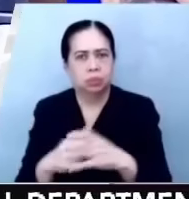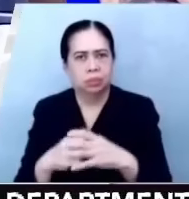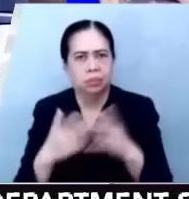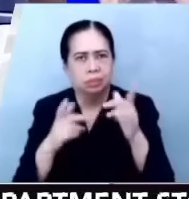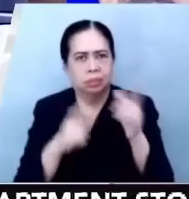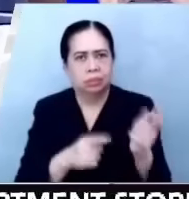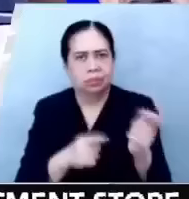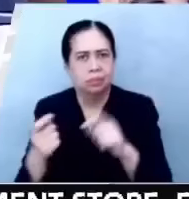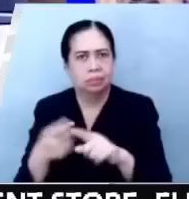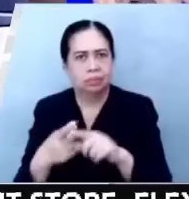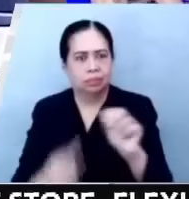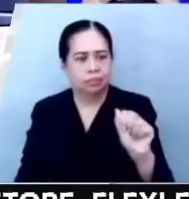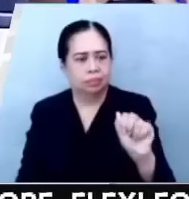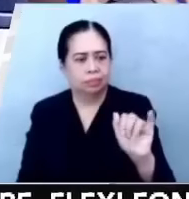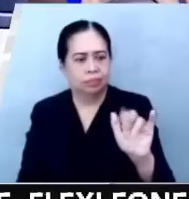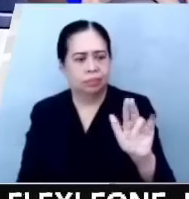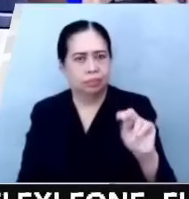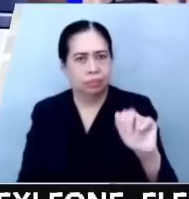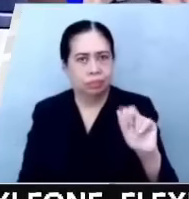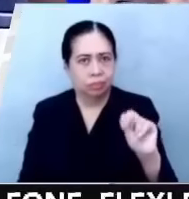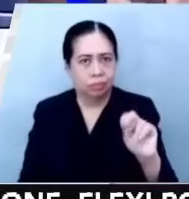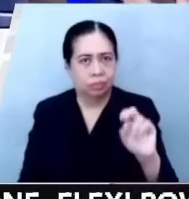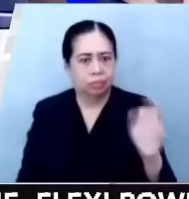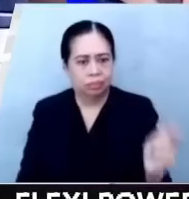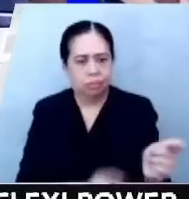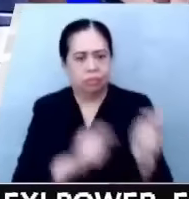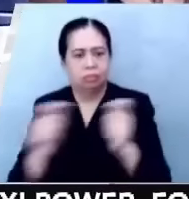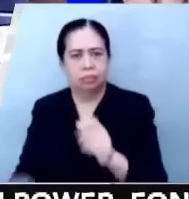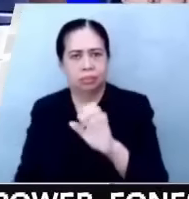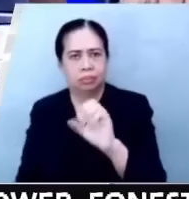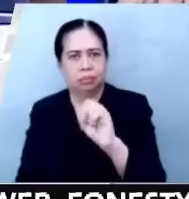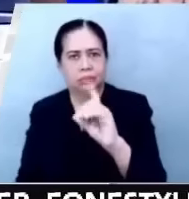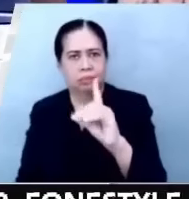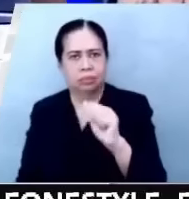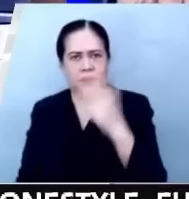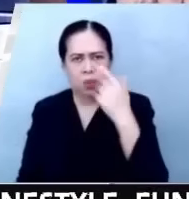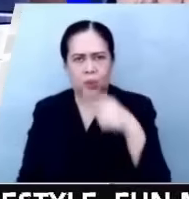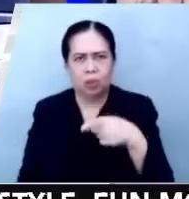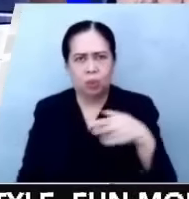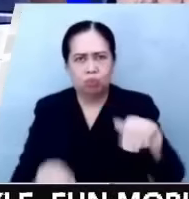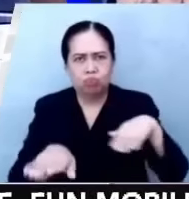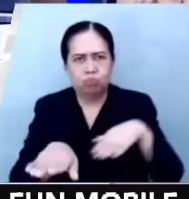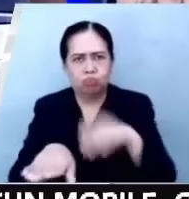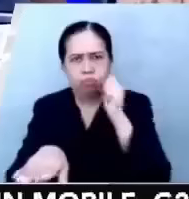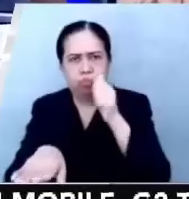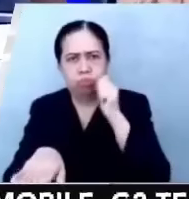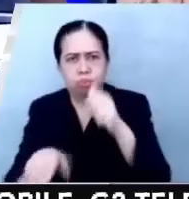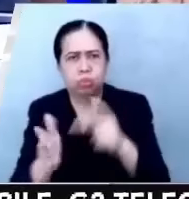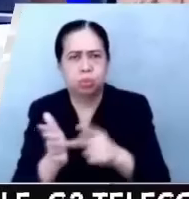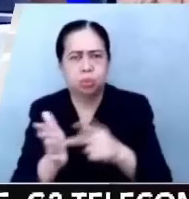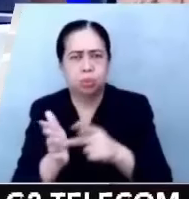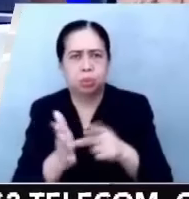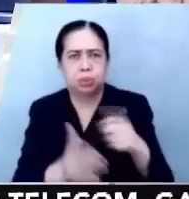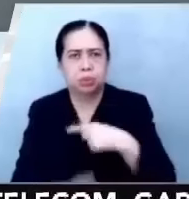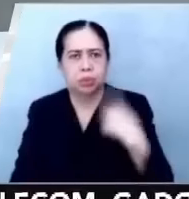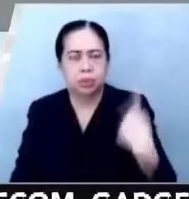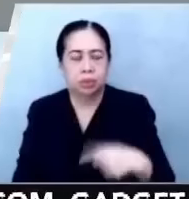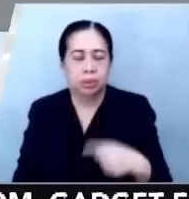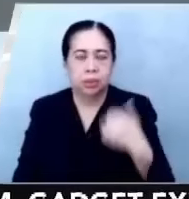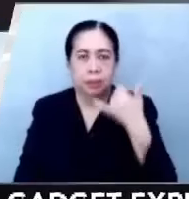Ayungin sa Skoda. Bakit tayo pinag-iinitan dyan ng China? Well, una sa lahat, sir, no? Ang